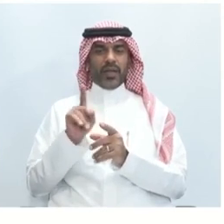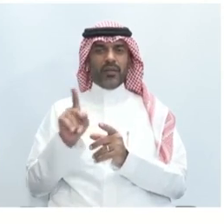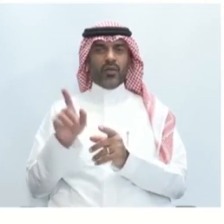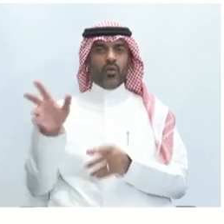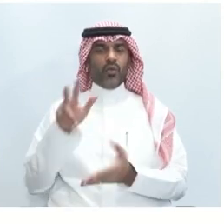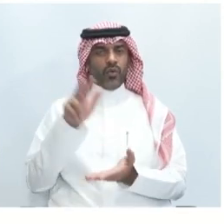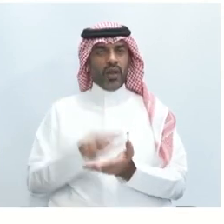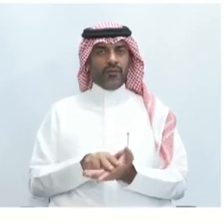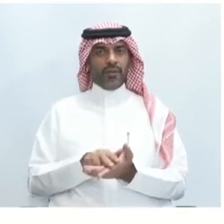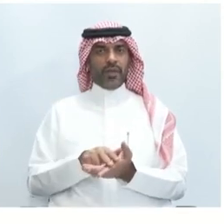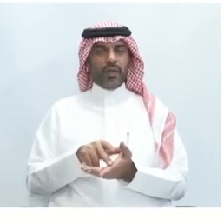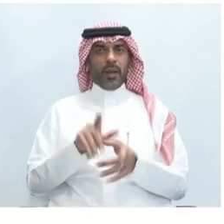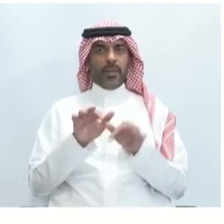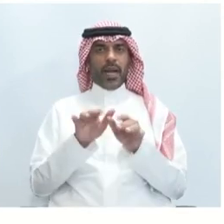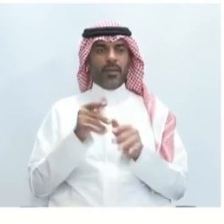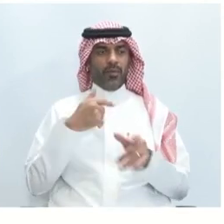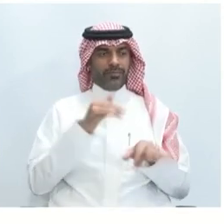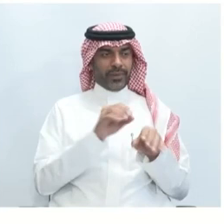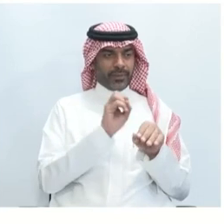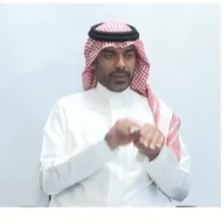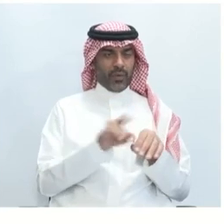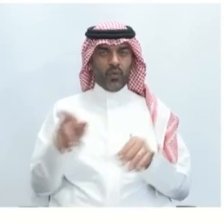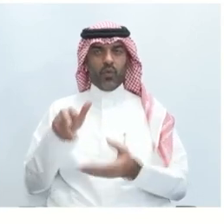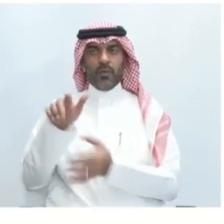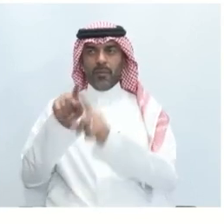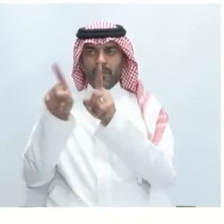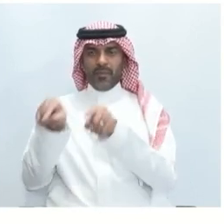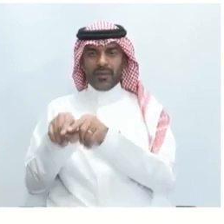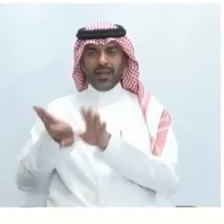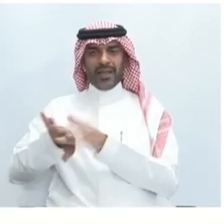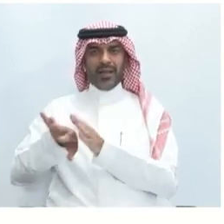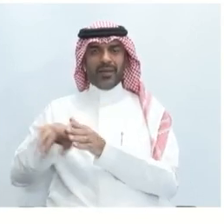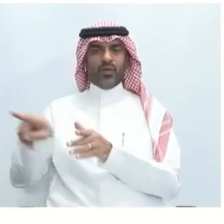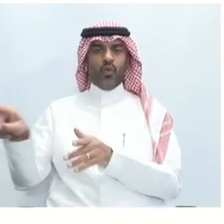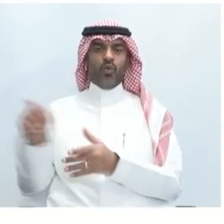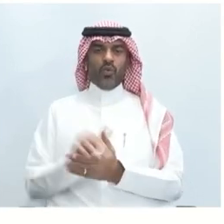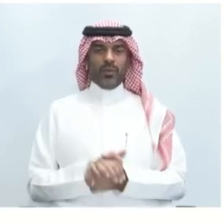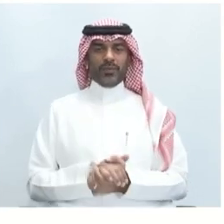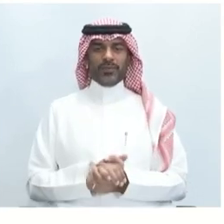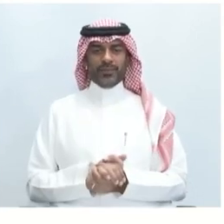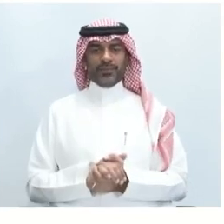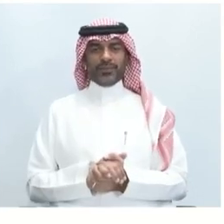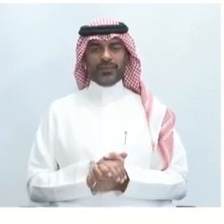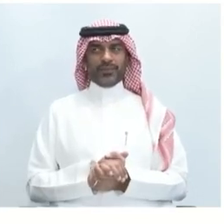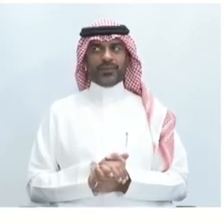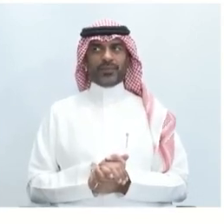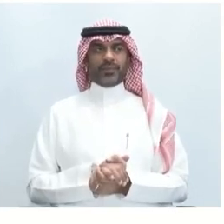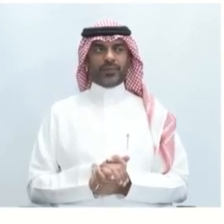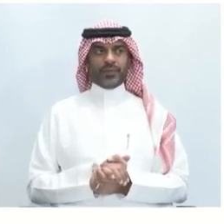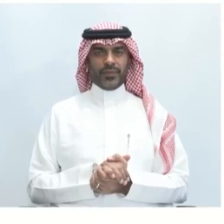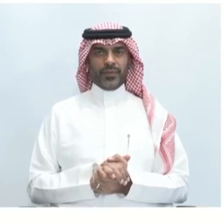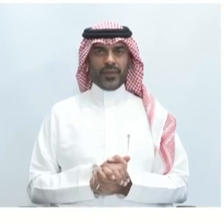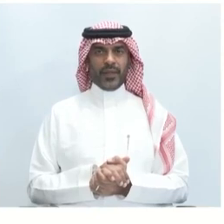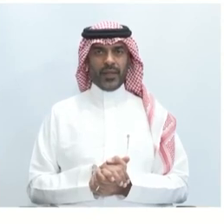التي ينفذ فيها الروبوت البرنامج لاحظوا هنا هنا الجهه اليسرى